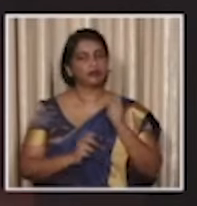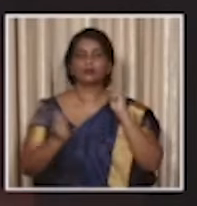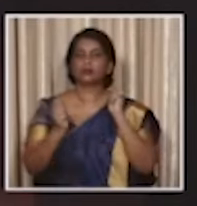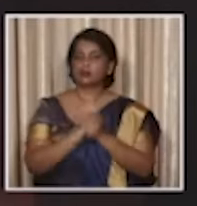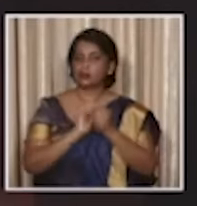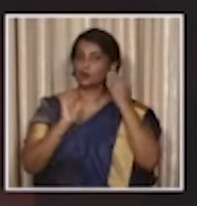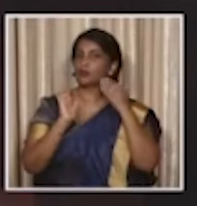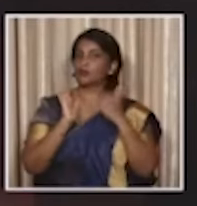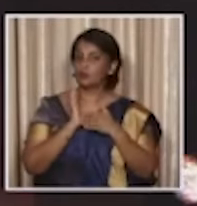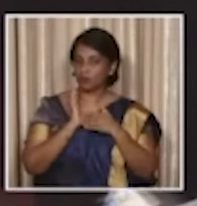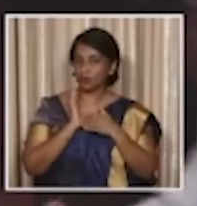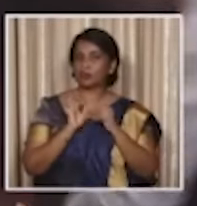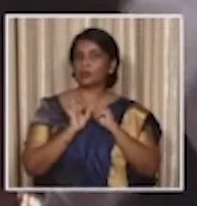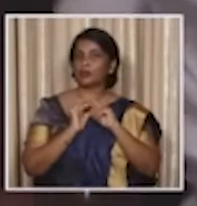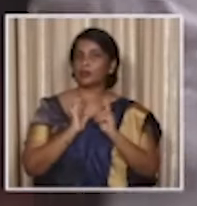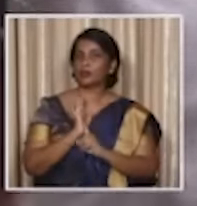පරිවර්තනය පිළිබඳව පනතත්